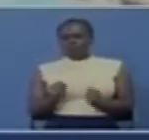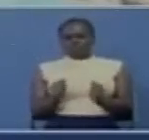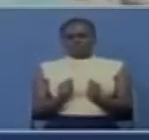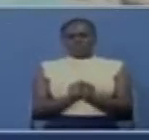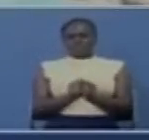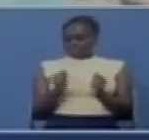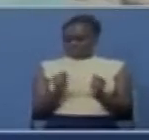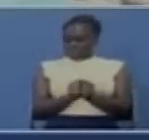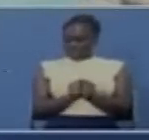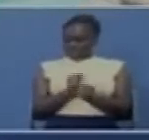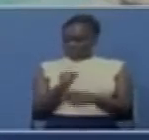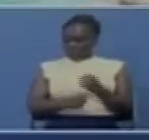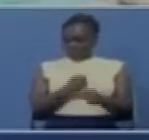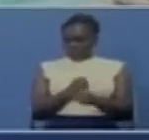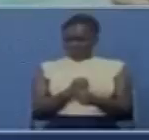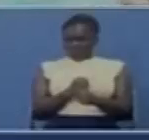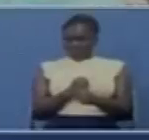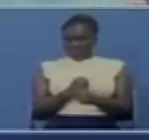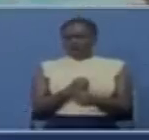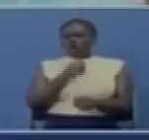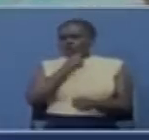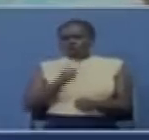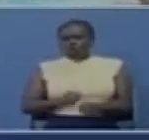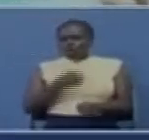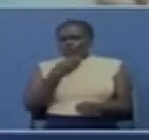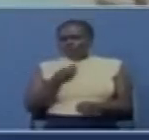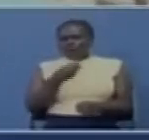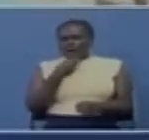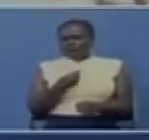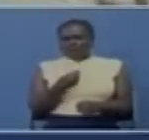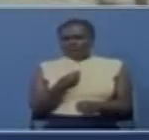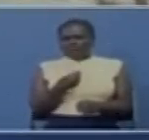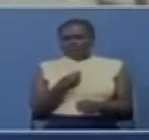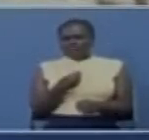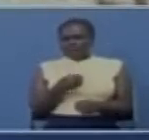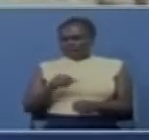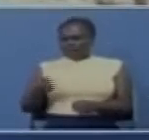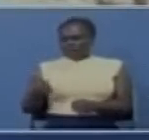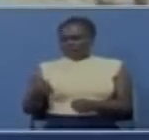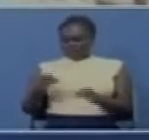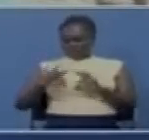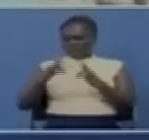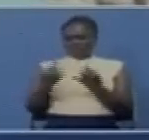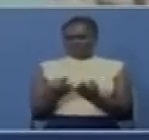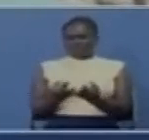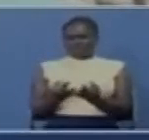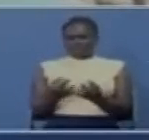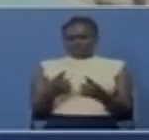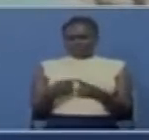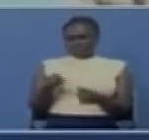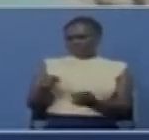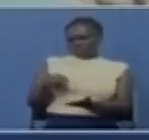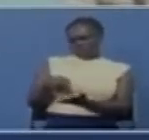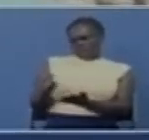wa miaka 10 ni mzee, alikuwa na deni ya familia nyingine, lakini kwa vile